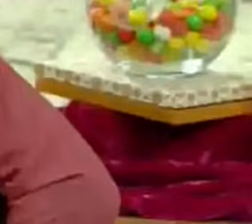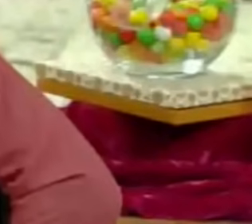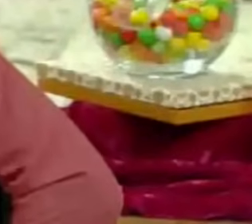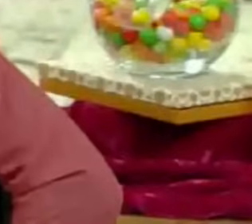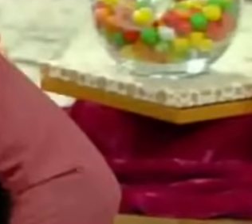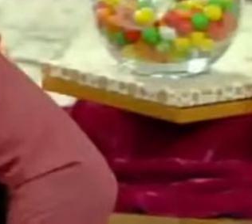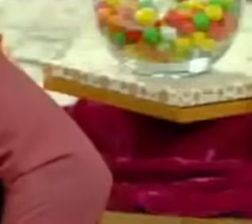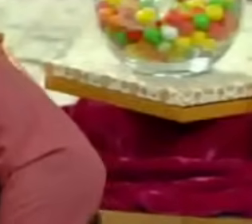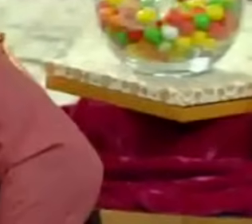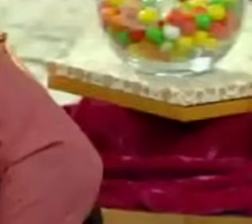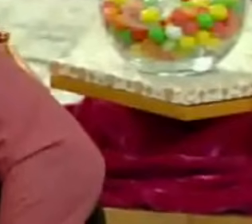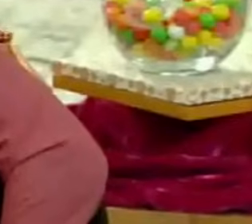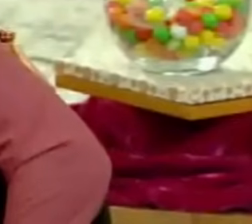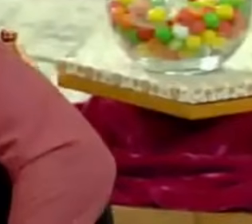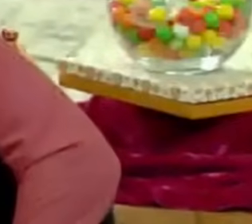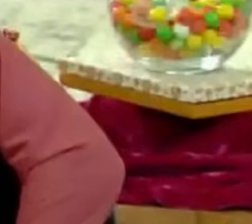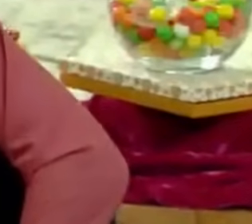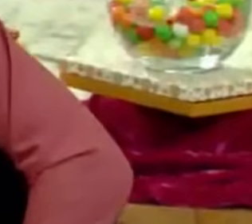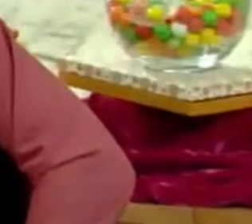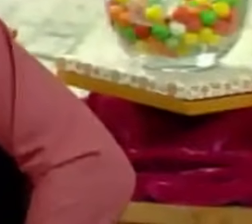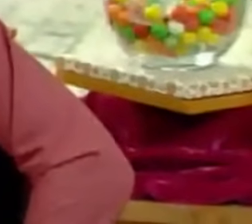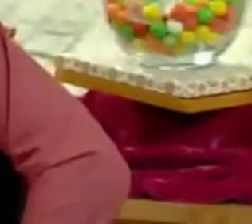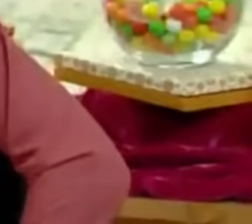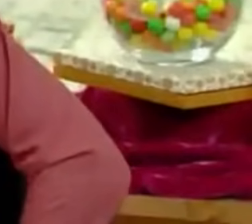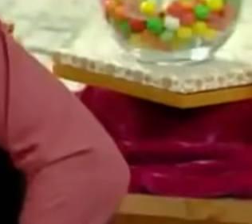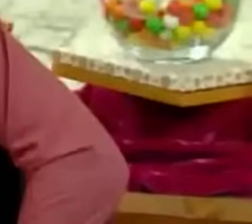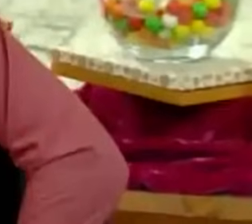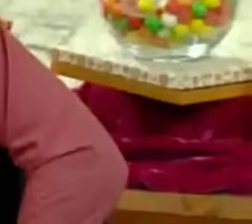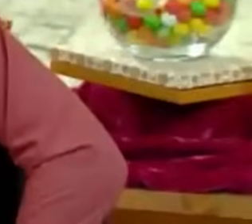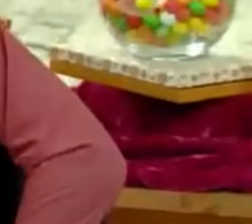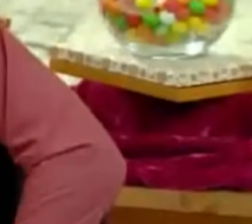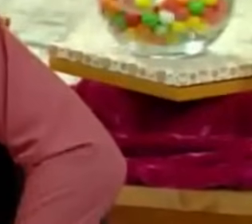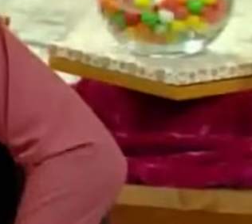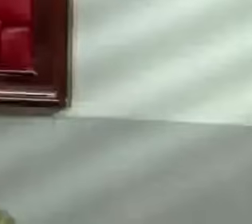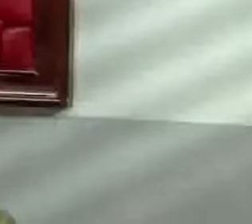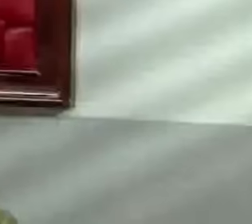çenesine dayadı. Onu da beğenmedi. Bu sefer de işaret parmağını şakağına dayadı.